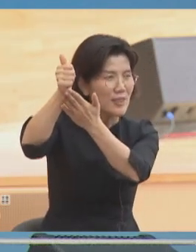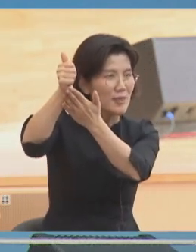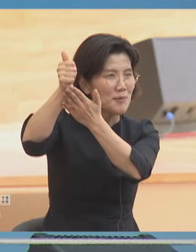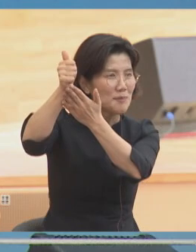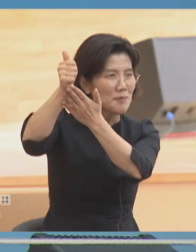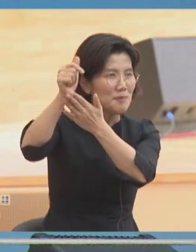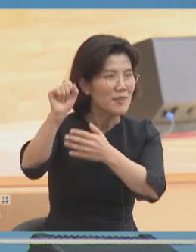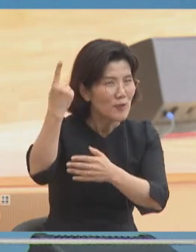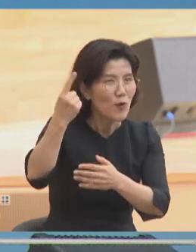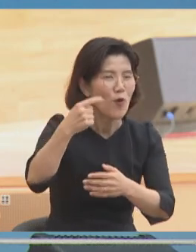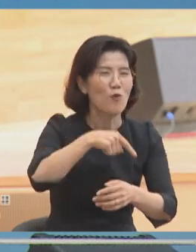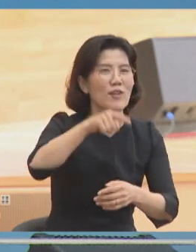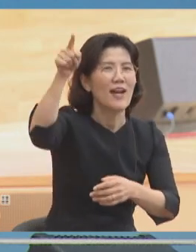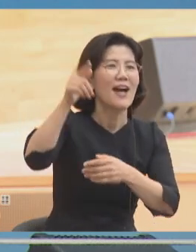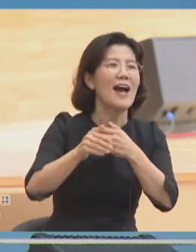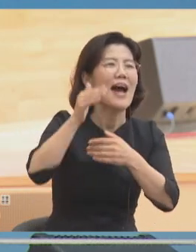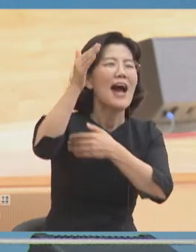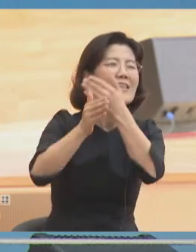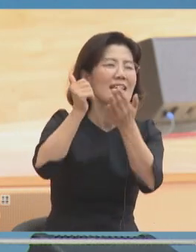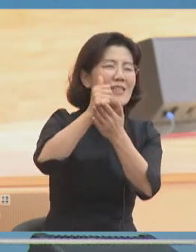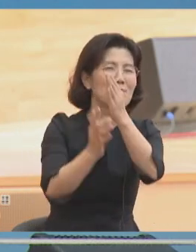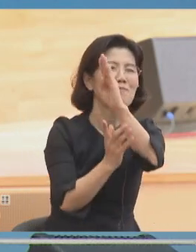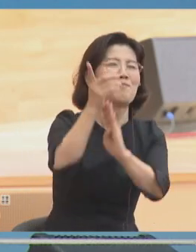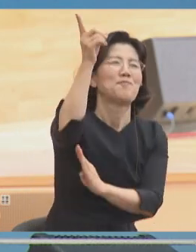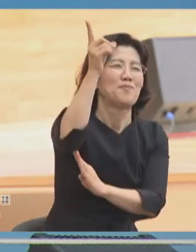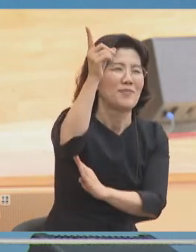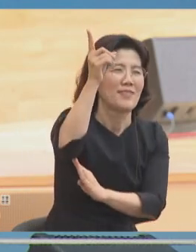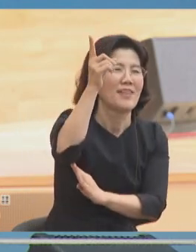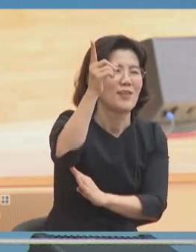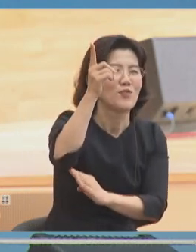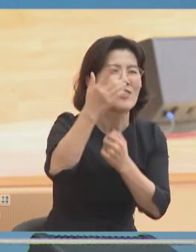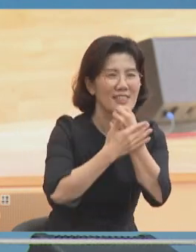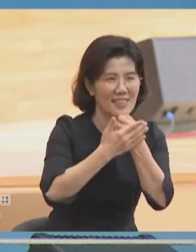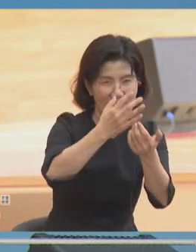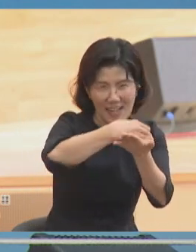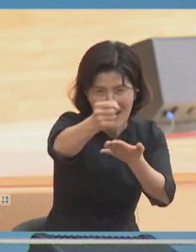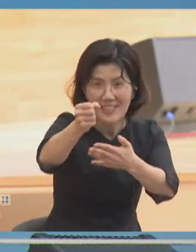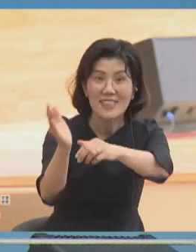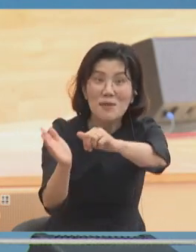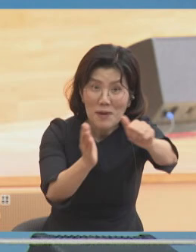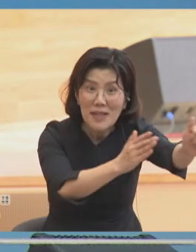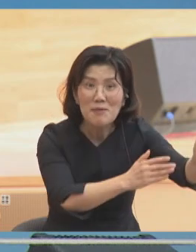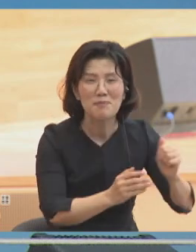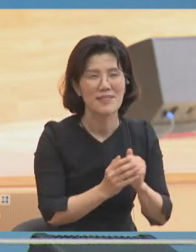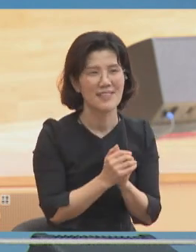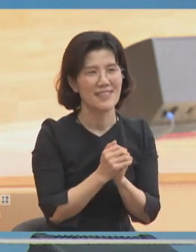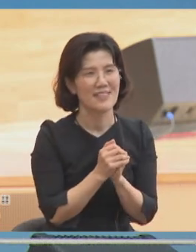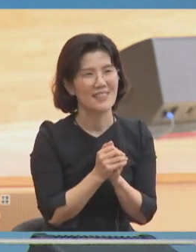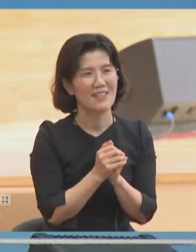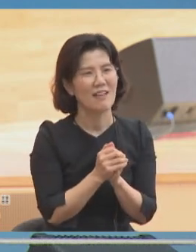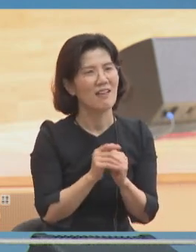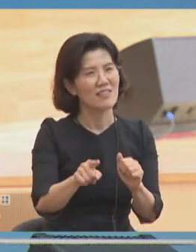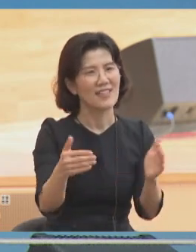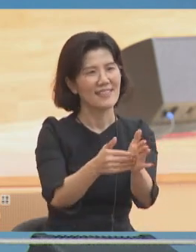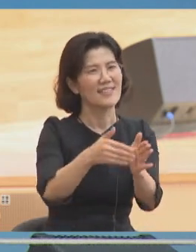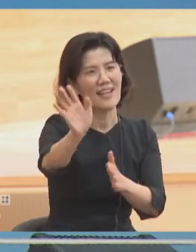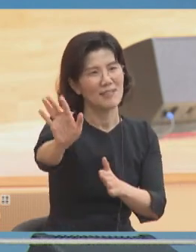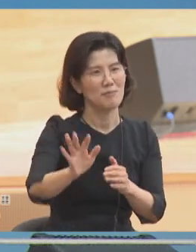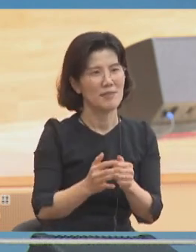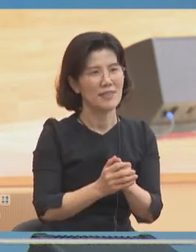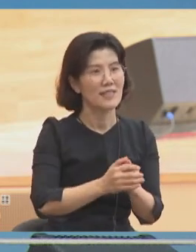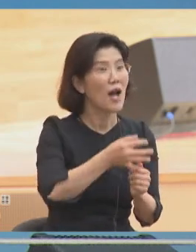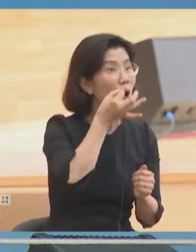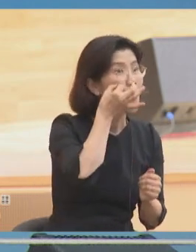은혜가 저와 여러분들 가운데 있기를 주 예수님의 이름으로 축원합니다 아멘 아멘 하나님께서 여기서 치시지 않아요